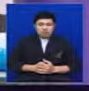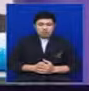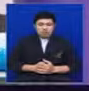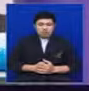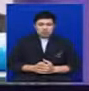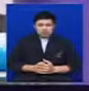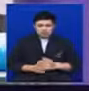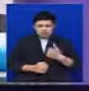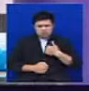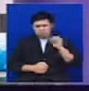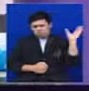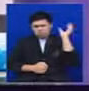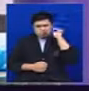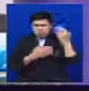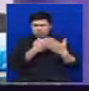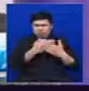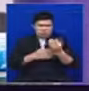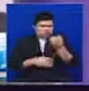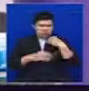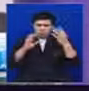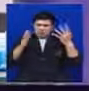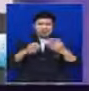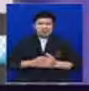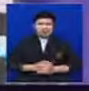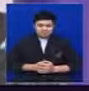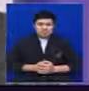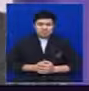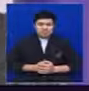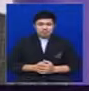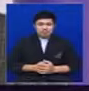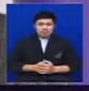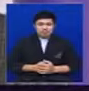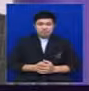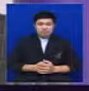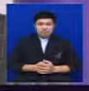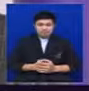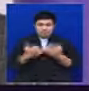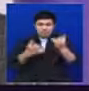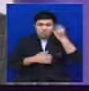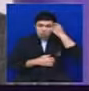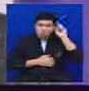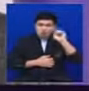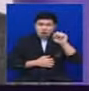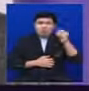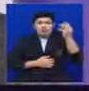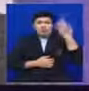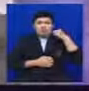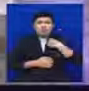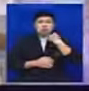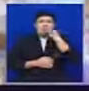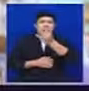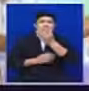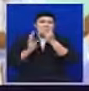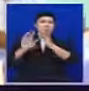ตรงนี้ก็ไม่เคยแจ้งเหมือนกัน ตอนนี้รู้หรือยังว่าบ้านเอง ตอนนี้ที่รู้อ่ะเพราะว่าวันนั้นเขาลงพื้นที่ม